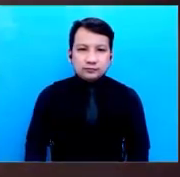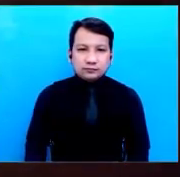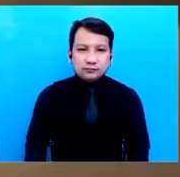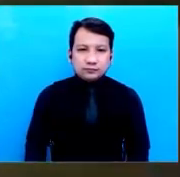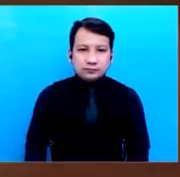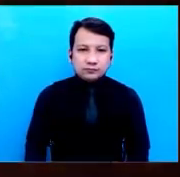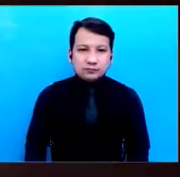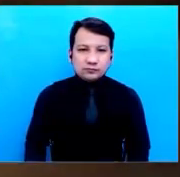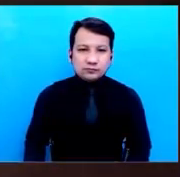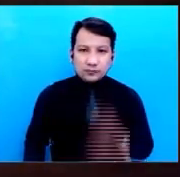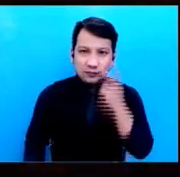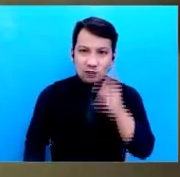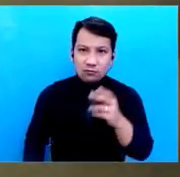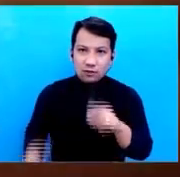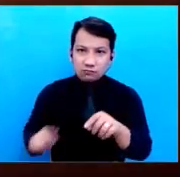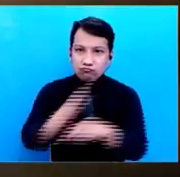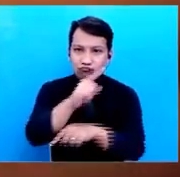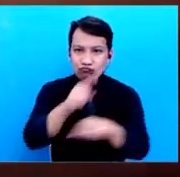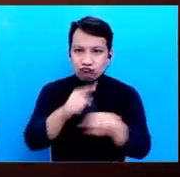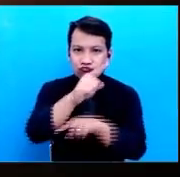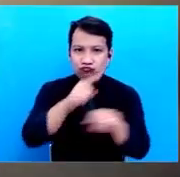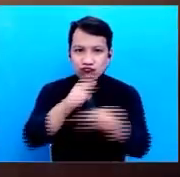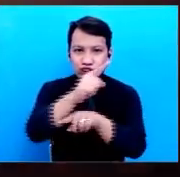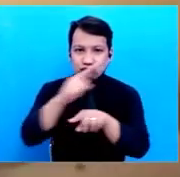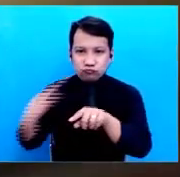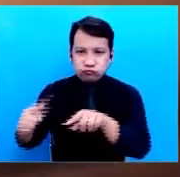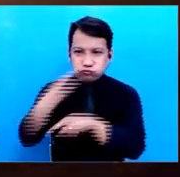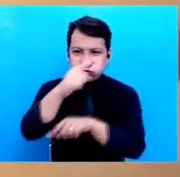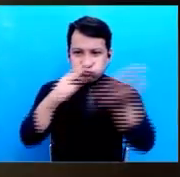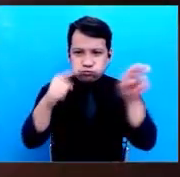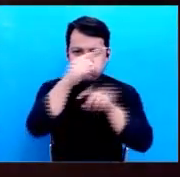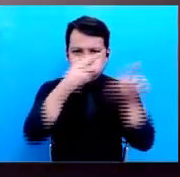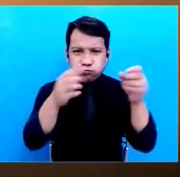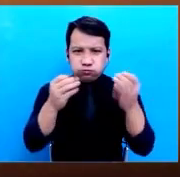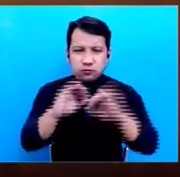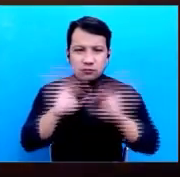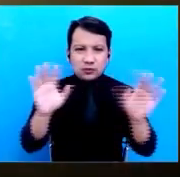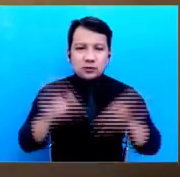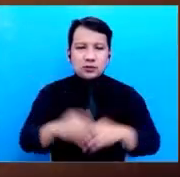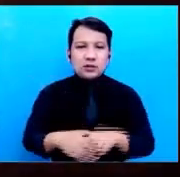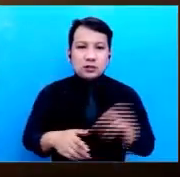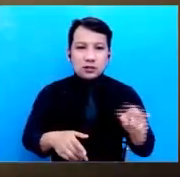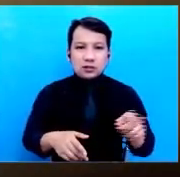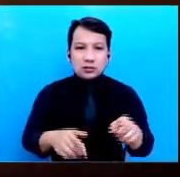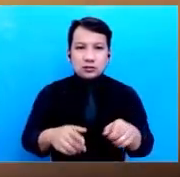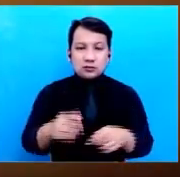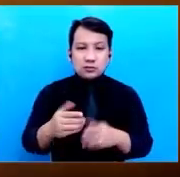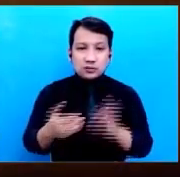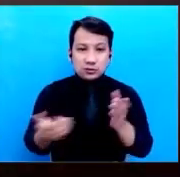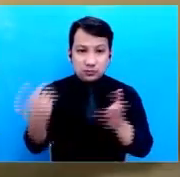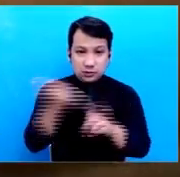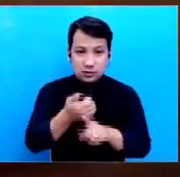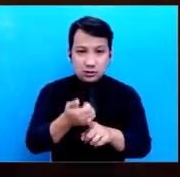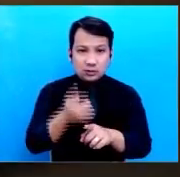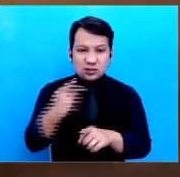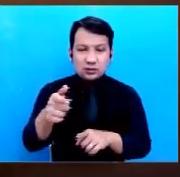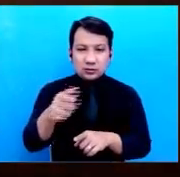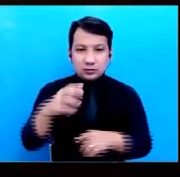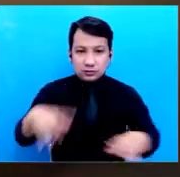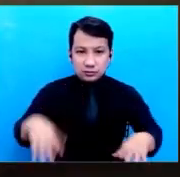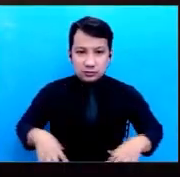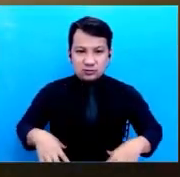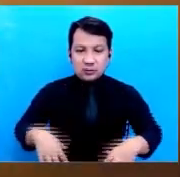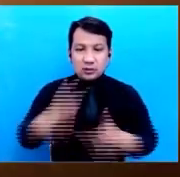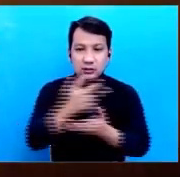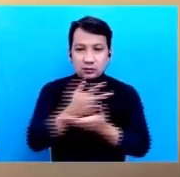Parang pailaw sa gabi sa dami ng pinakawalang bomba ng Ukrainian artillery na yan sa gitna ng pagsalakay ng Russia. May 3 linggo na